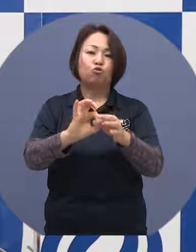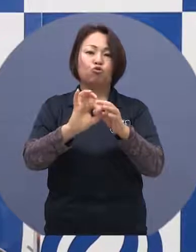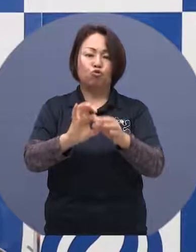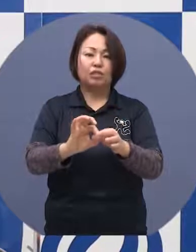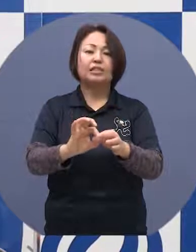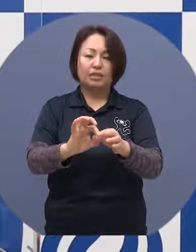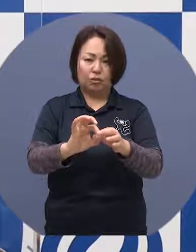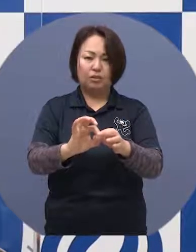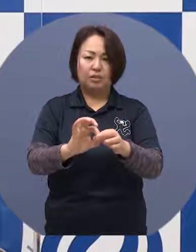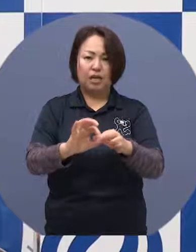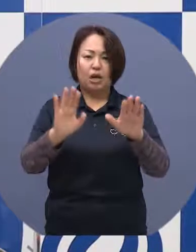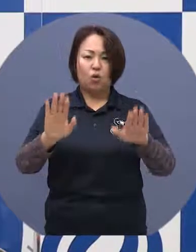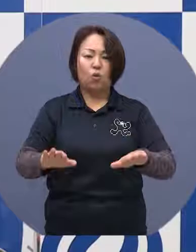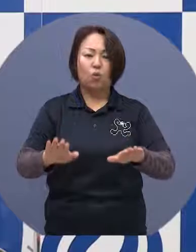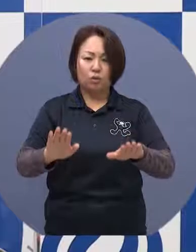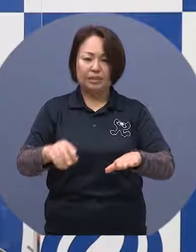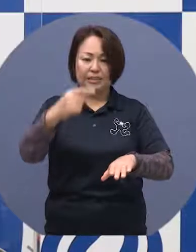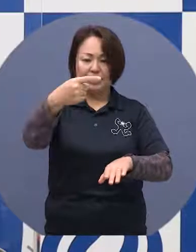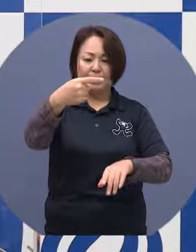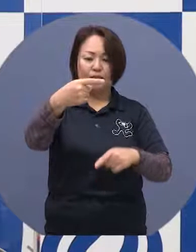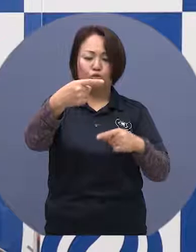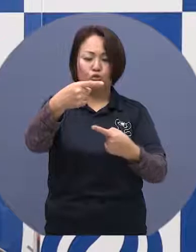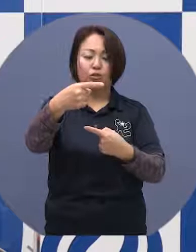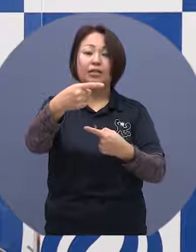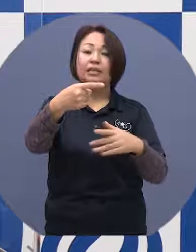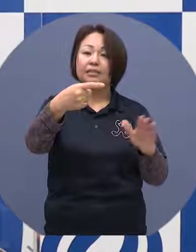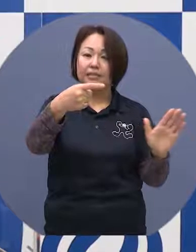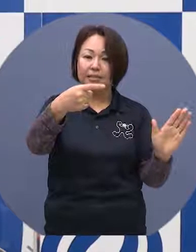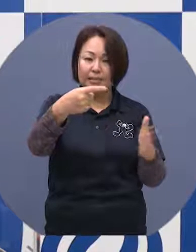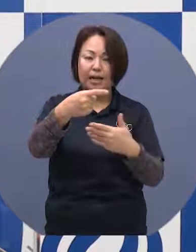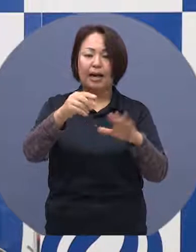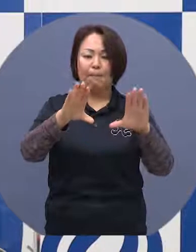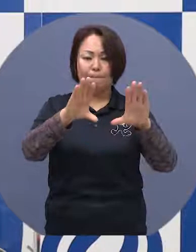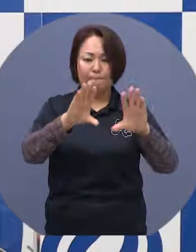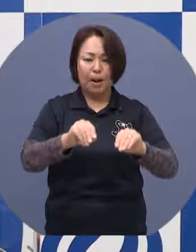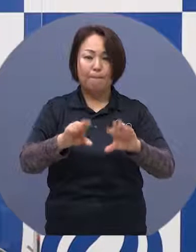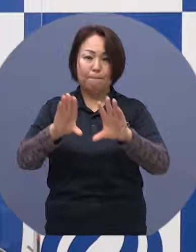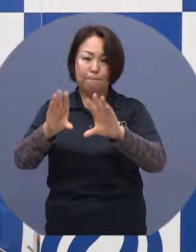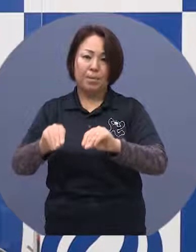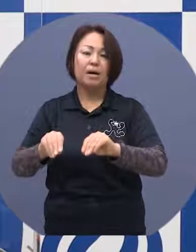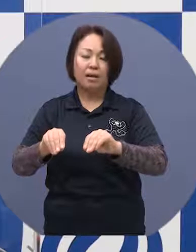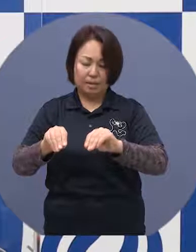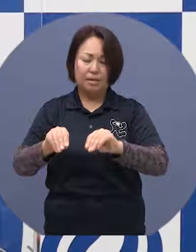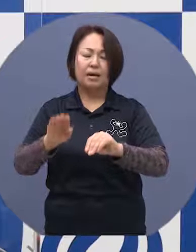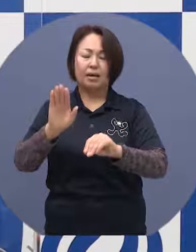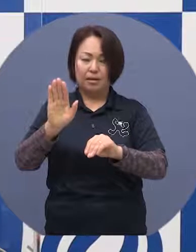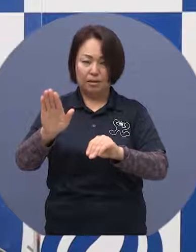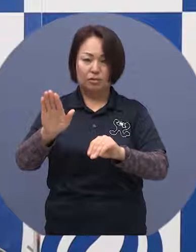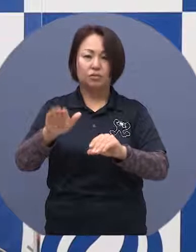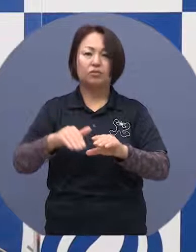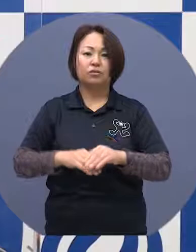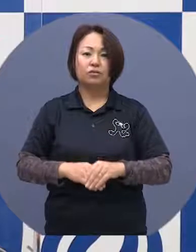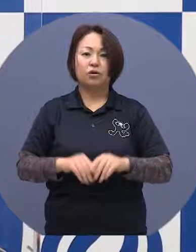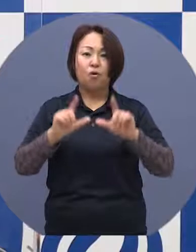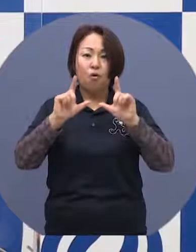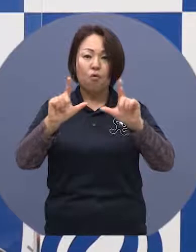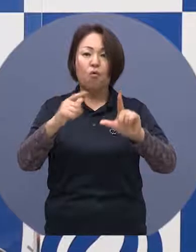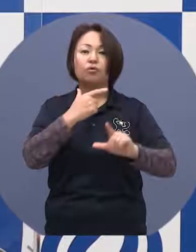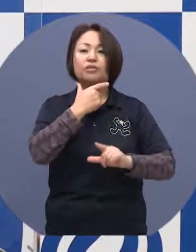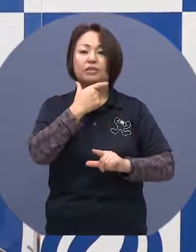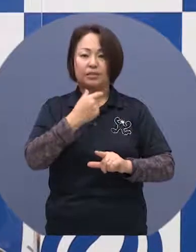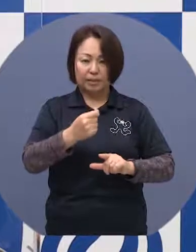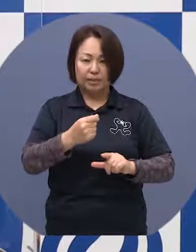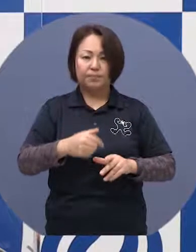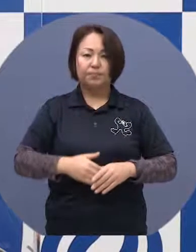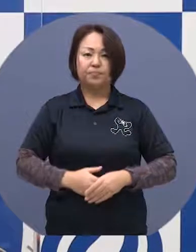て本年1月1日から廃止を増させていただいたところでございますので報告をさせて